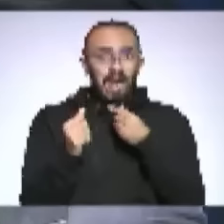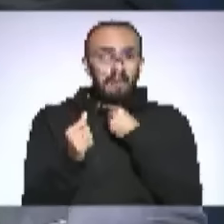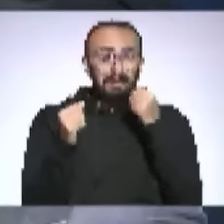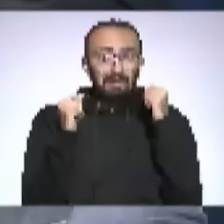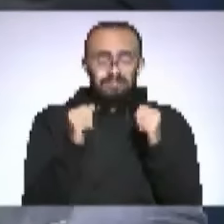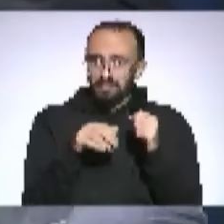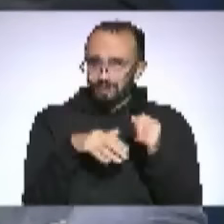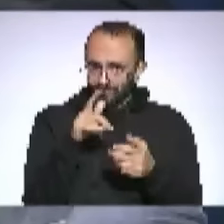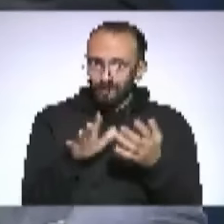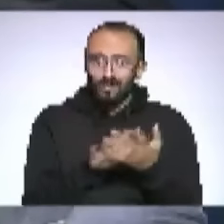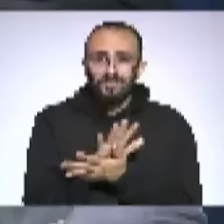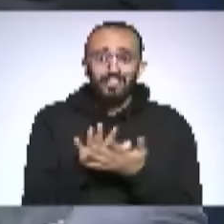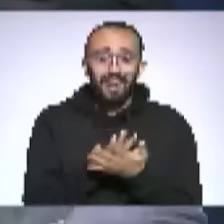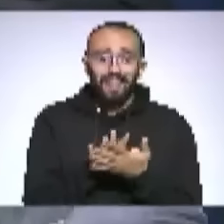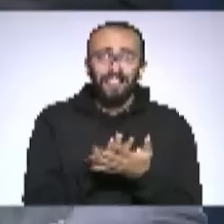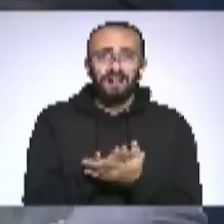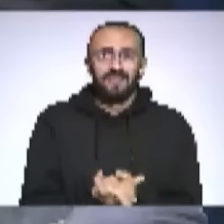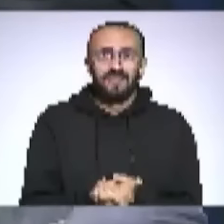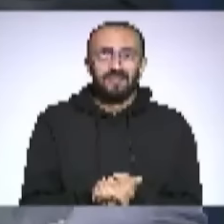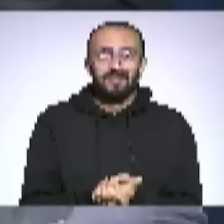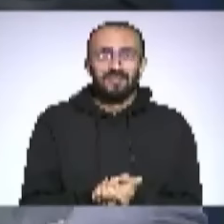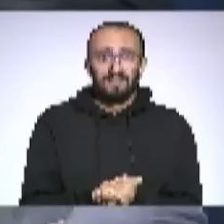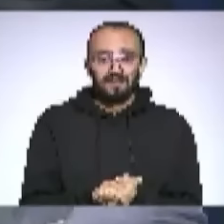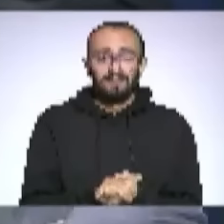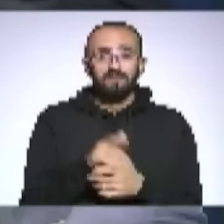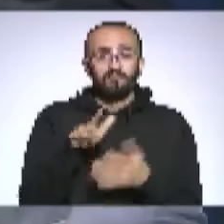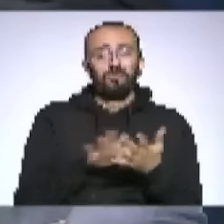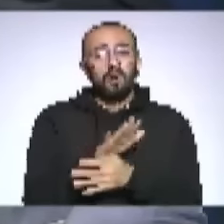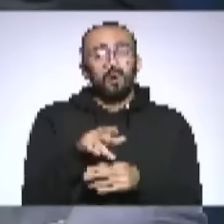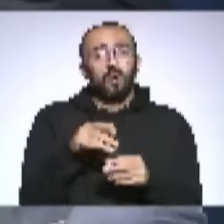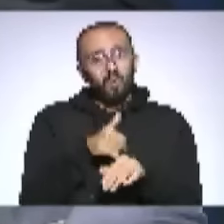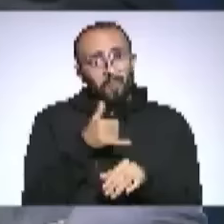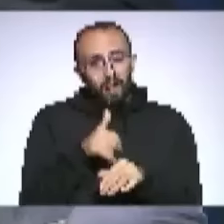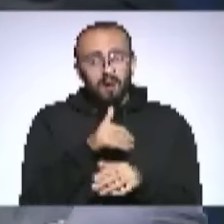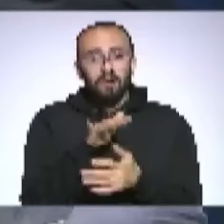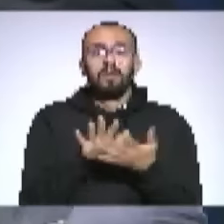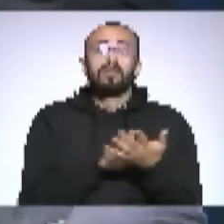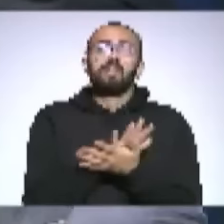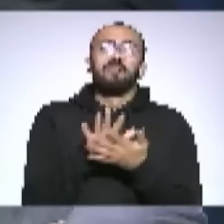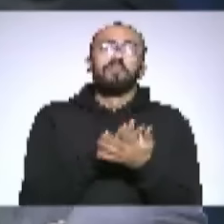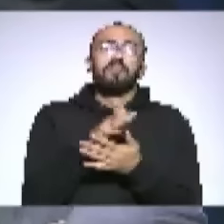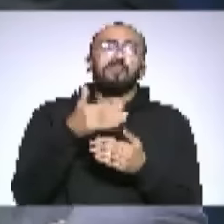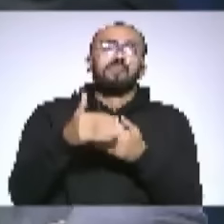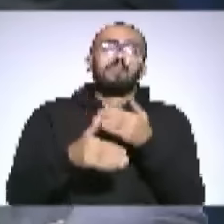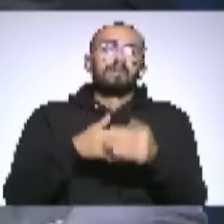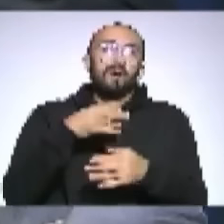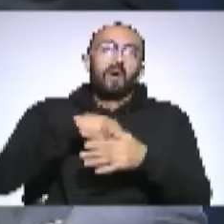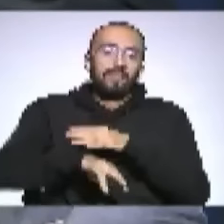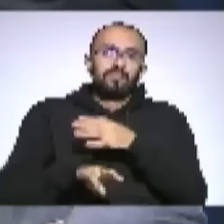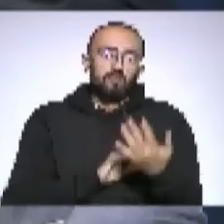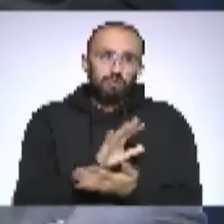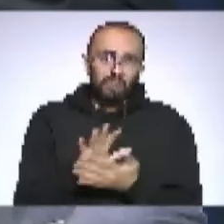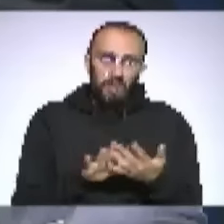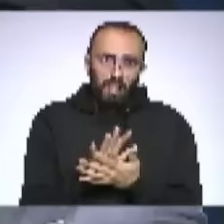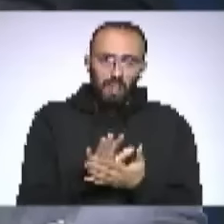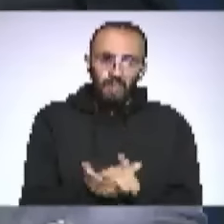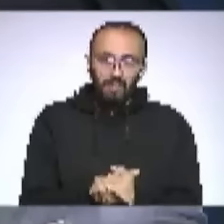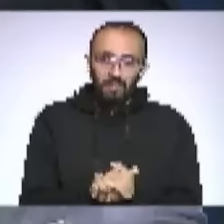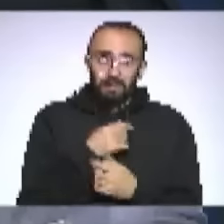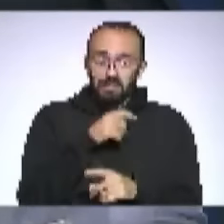تبعات كلها مشاكل لما يبقى في مشاكل في الخطوبه لها تبعتها اكبر واعمق في الزواج عشان كده بقول